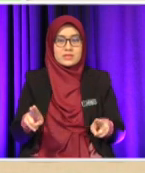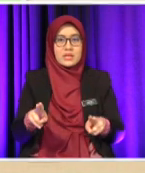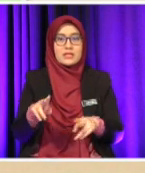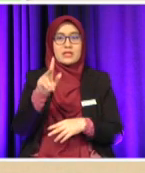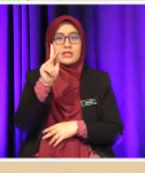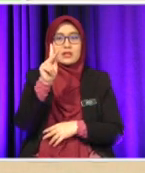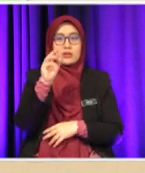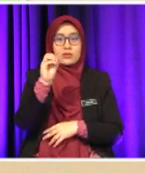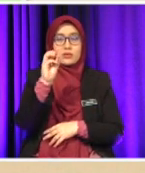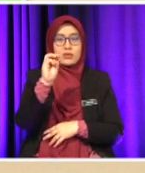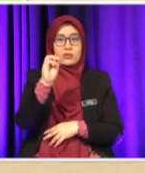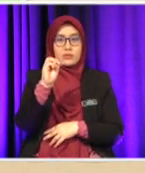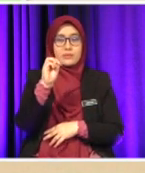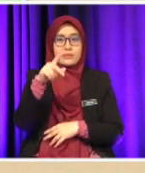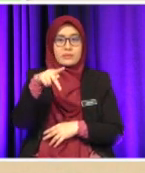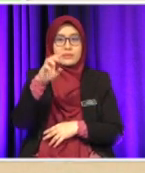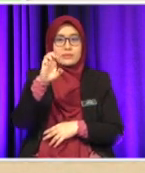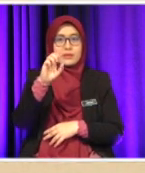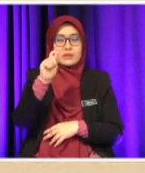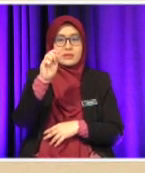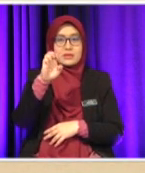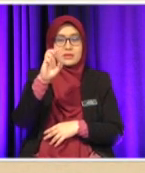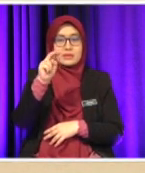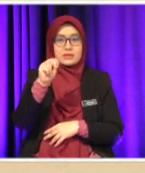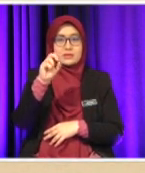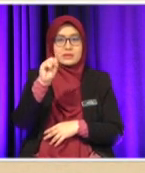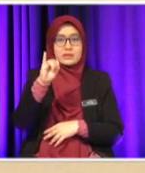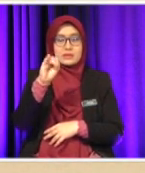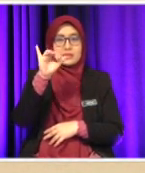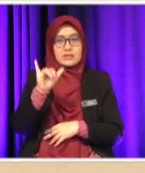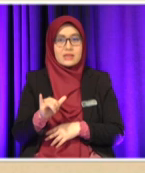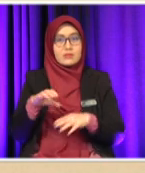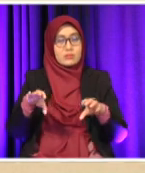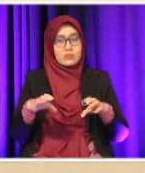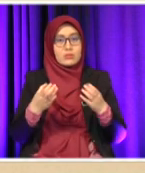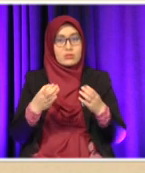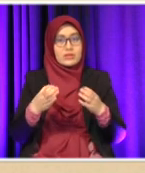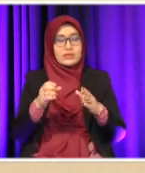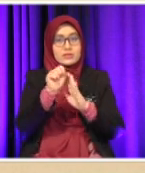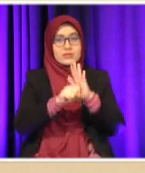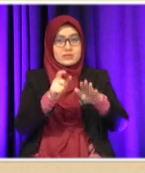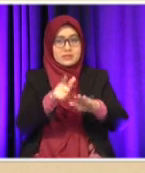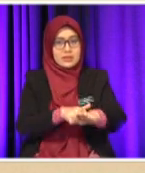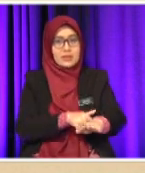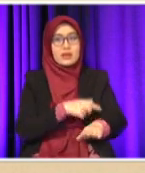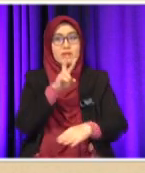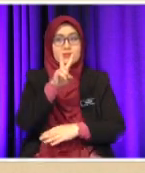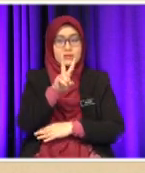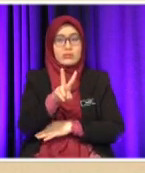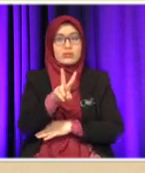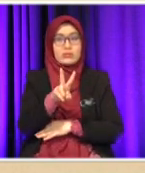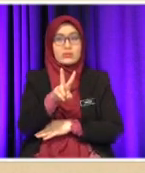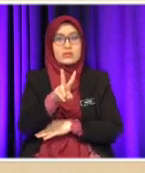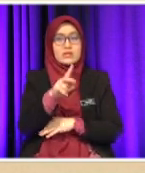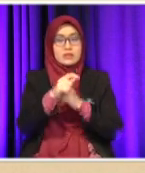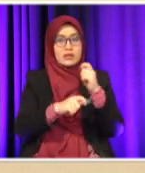2 tahun yaitu 3 tempat dan juga kemudian ini untuk kertas 1 ya kita